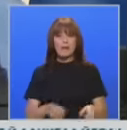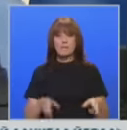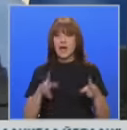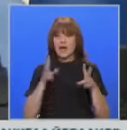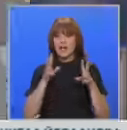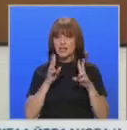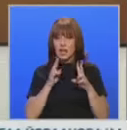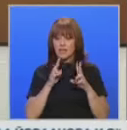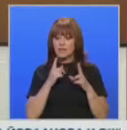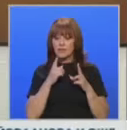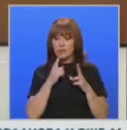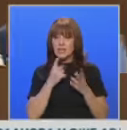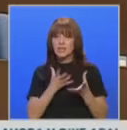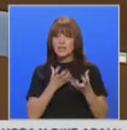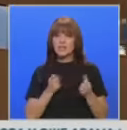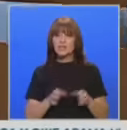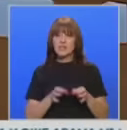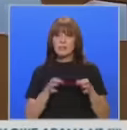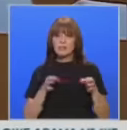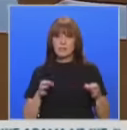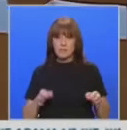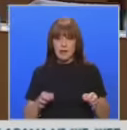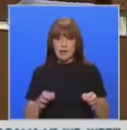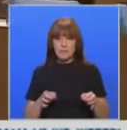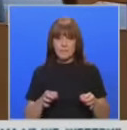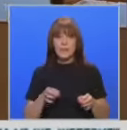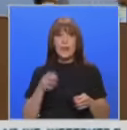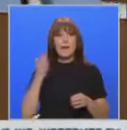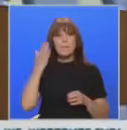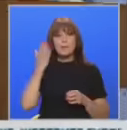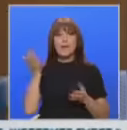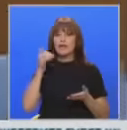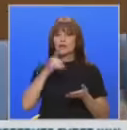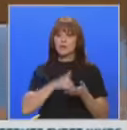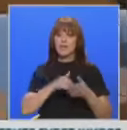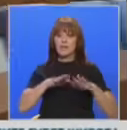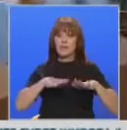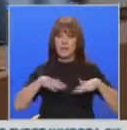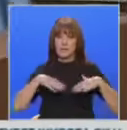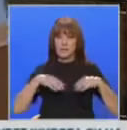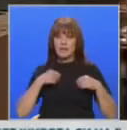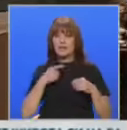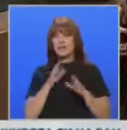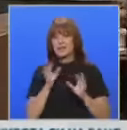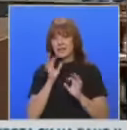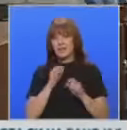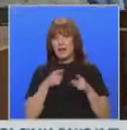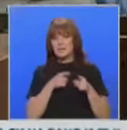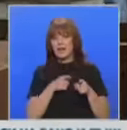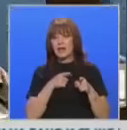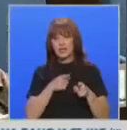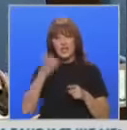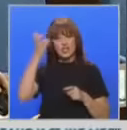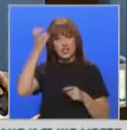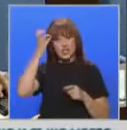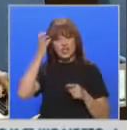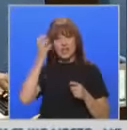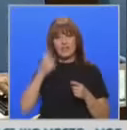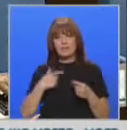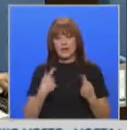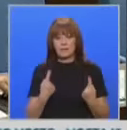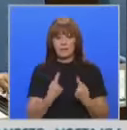и превенцията на бедствия и кризи. Премиерът дойде в парламента, за да разсее критиките, че държавата е реагирала късно при бедствието